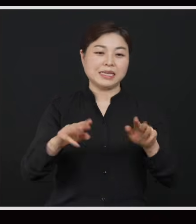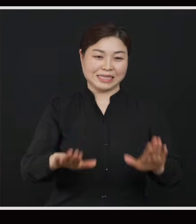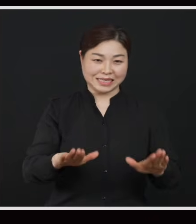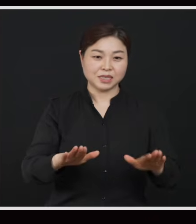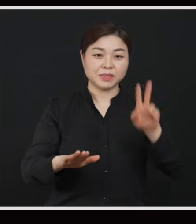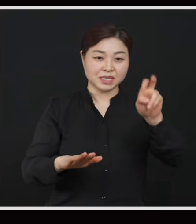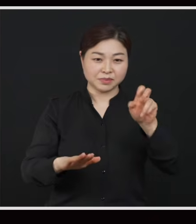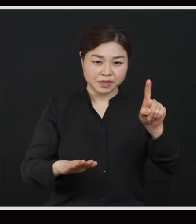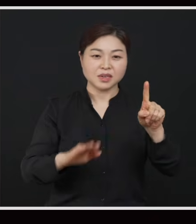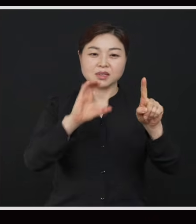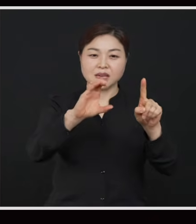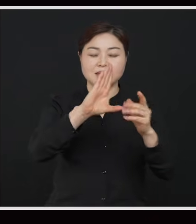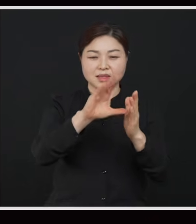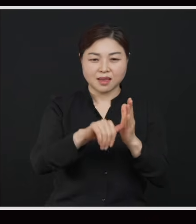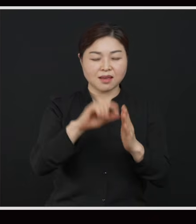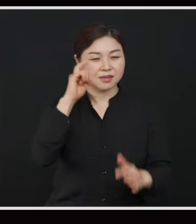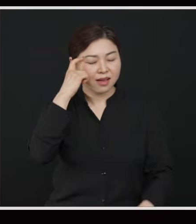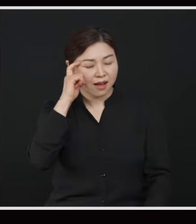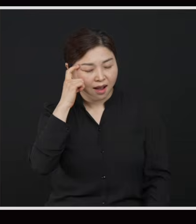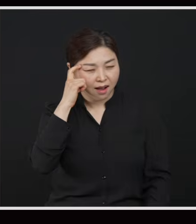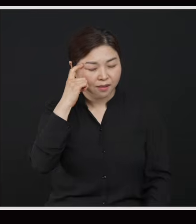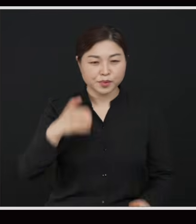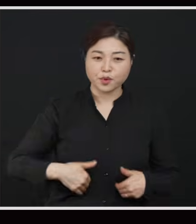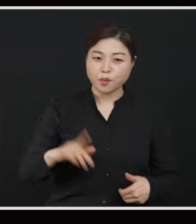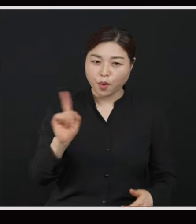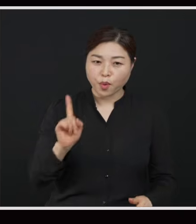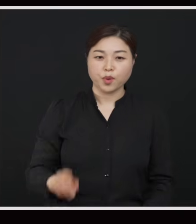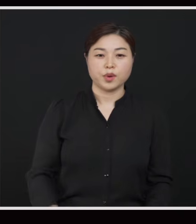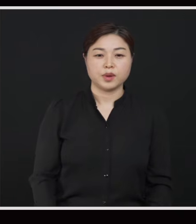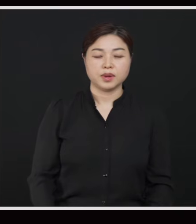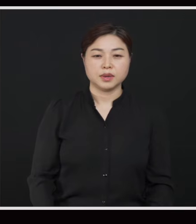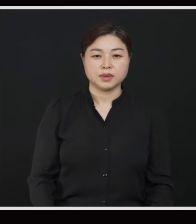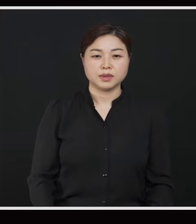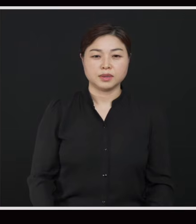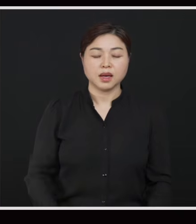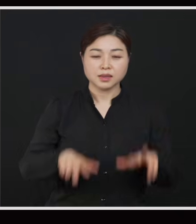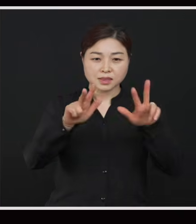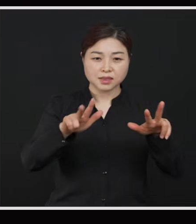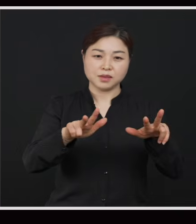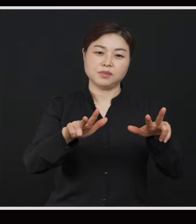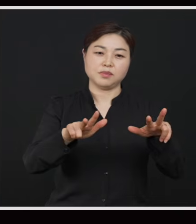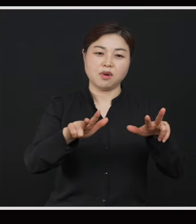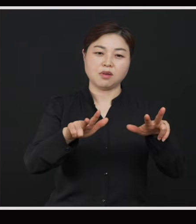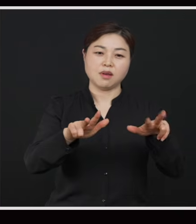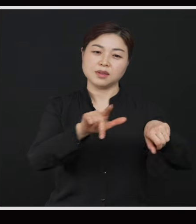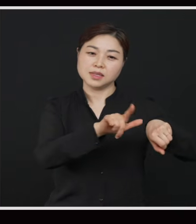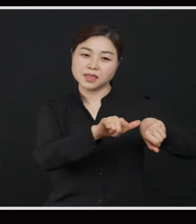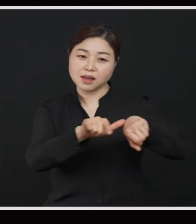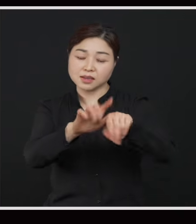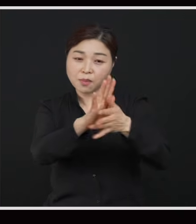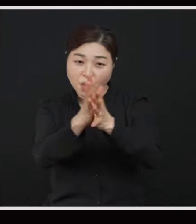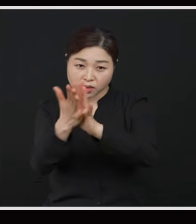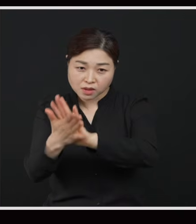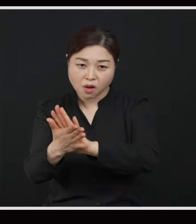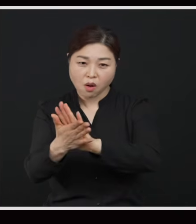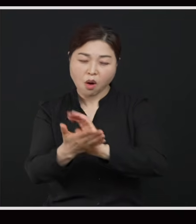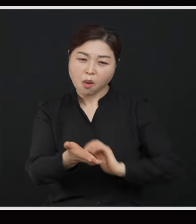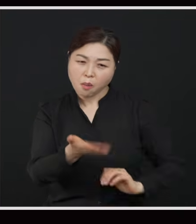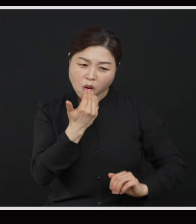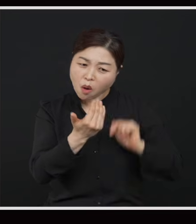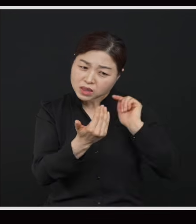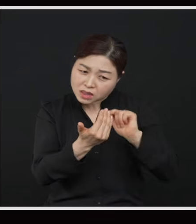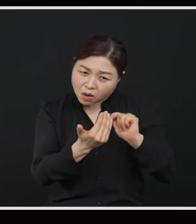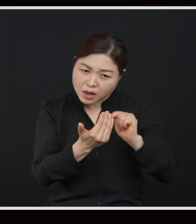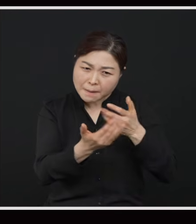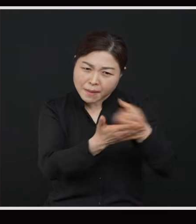중에서 21세기에 딱 하나 다시 생각해야 될 게 있죠. 왜냐하면 지금은 상황이 바뀌어서 먹을 거 가지고 사투를 안